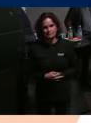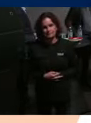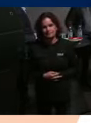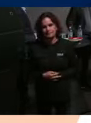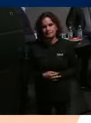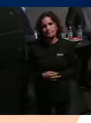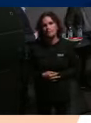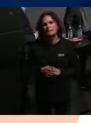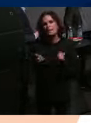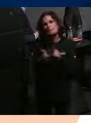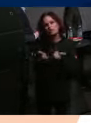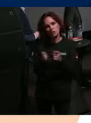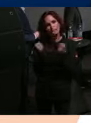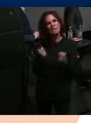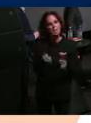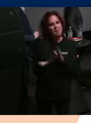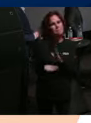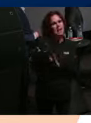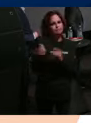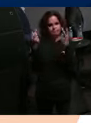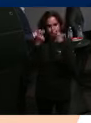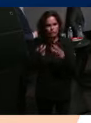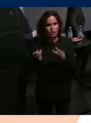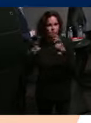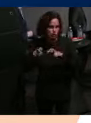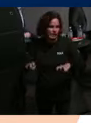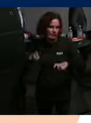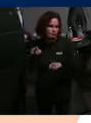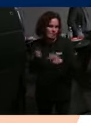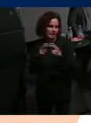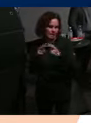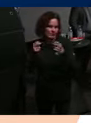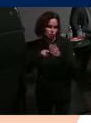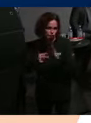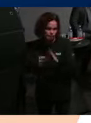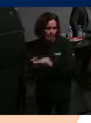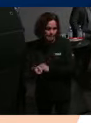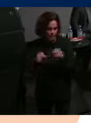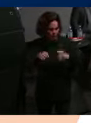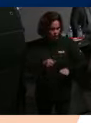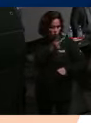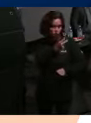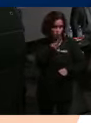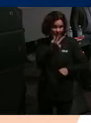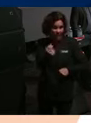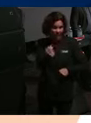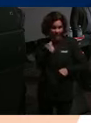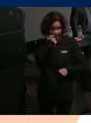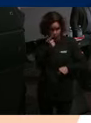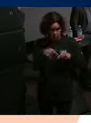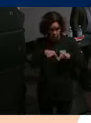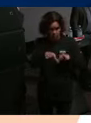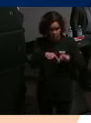Reverser kutt i forskning på fremtidens energisystemer. Altså når vi står her i dag og ser 2030 i hvitøyet, og vi